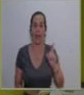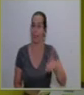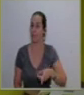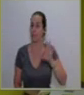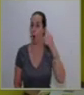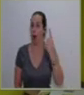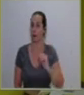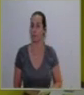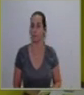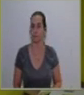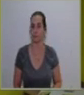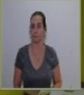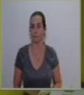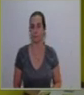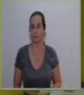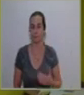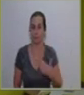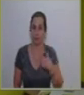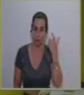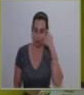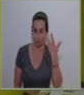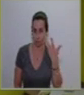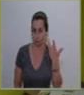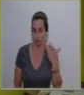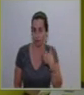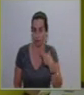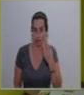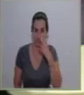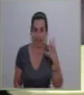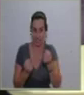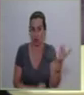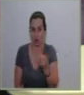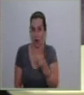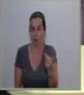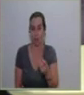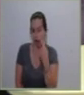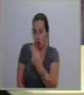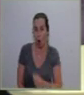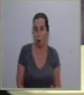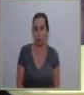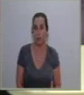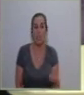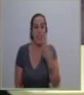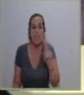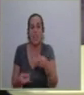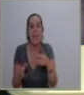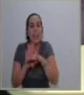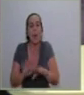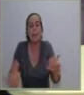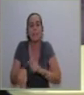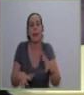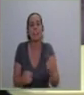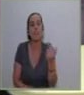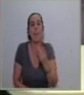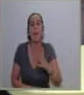אחד. אני מניחה שהייתי מנסה להציל את שניהם. אתה רואה? אי אפשר להציל שניהם, זה לא החוקים, אין זמן להציל